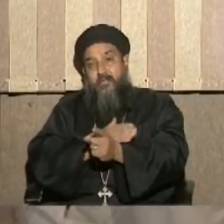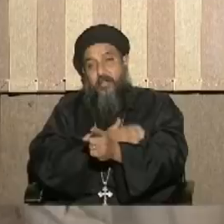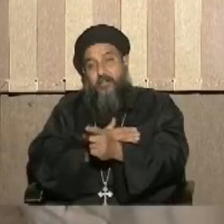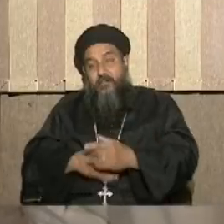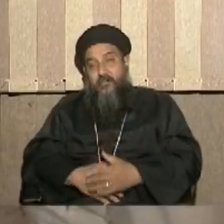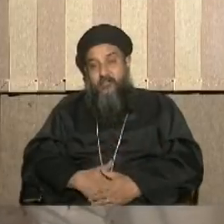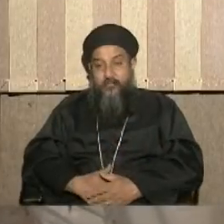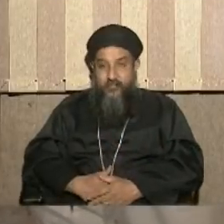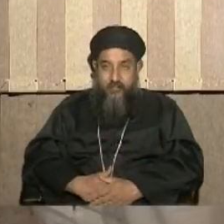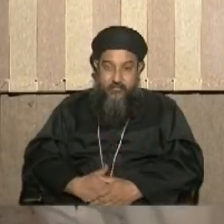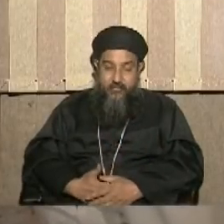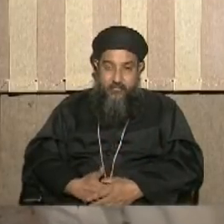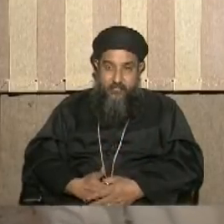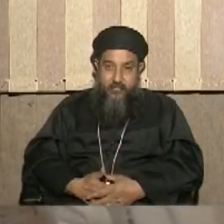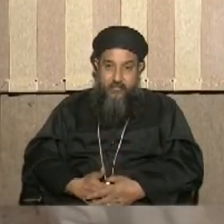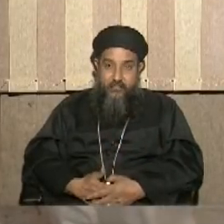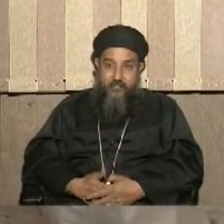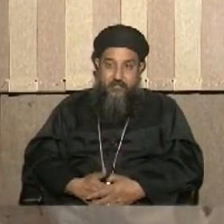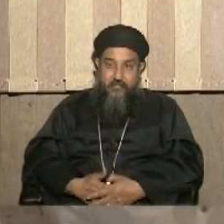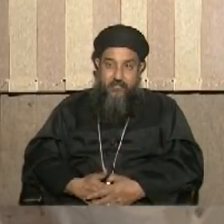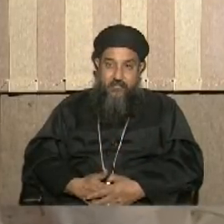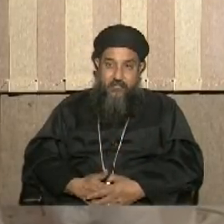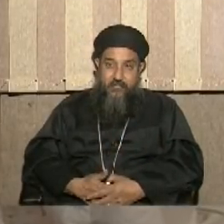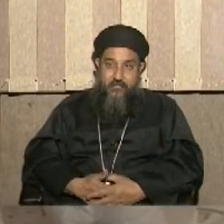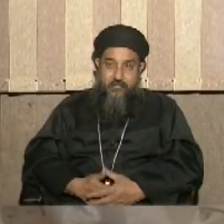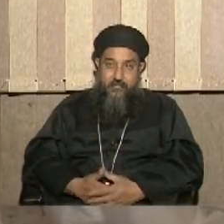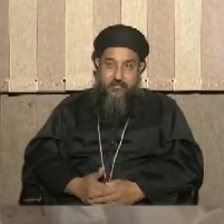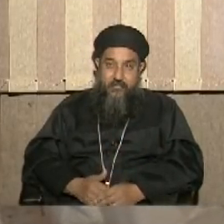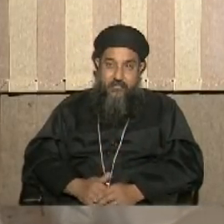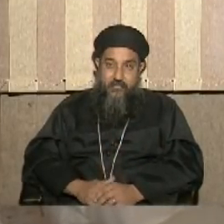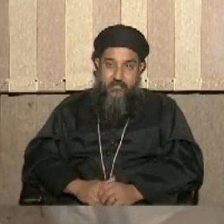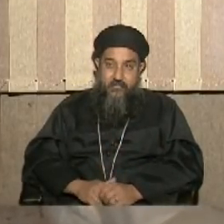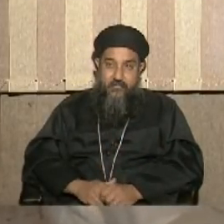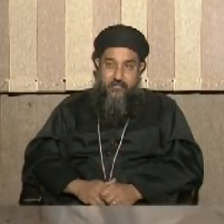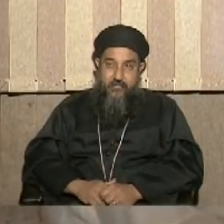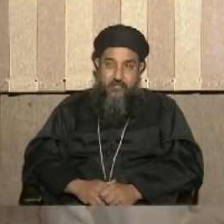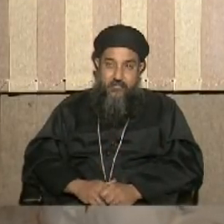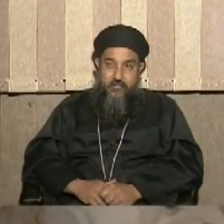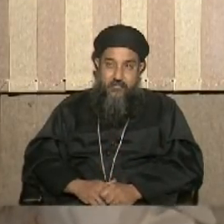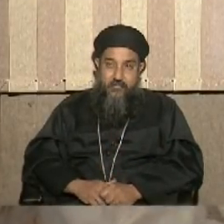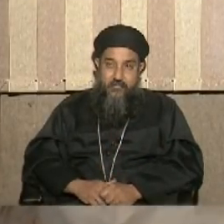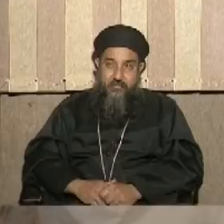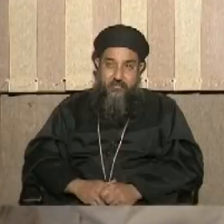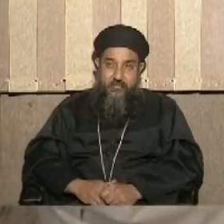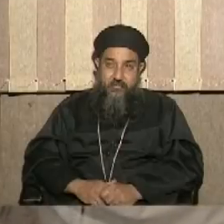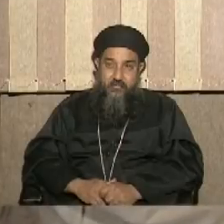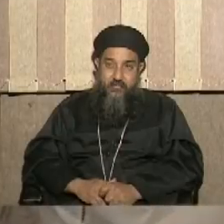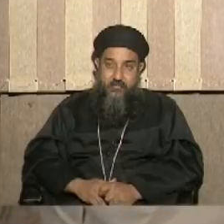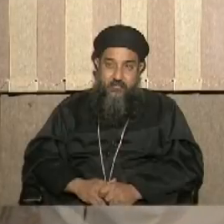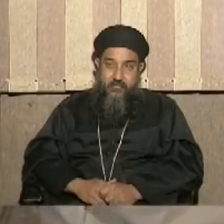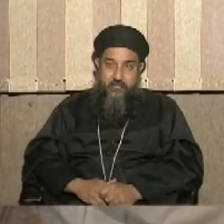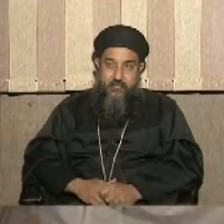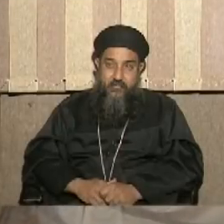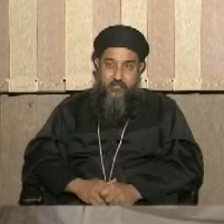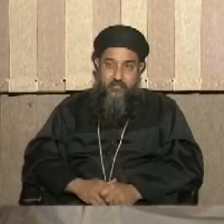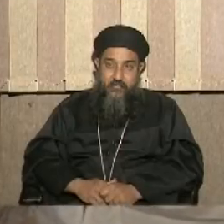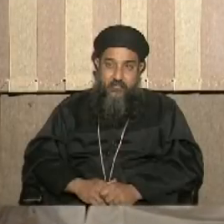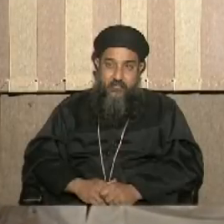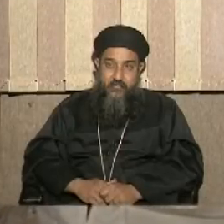سموس مالك؟ مش عارف، بس تعبان قوي. ايه مالك؟